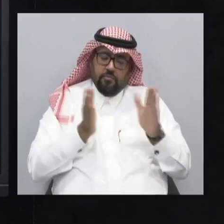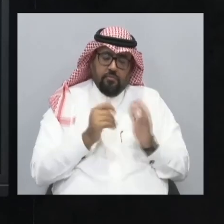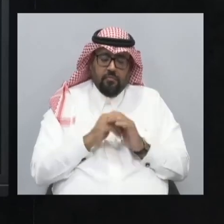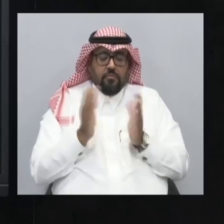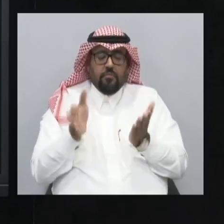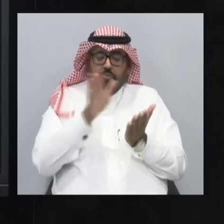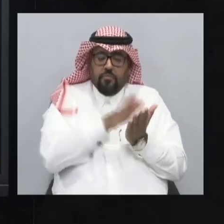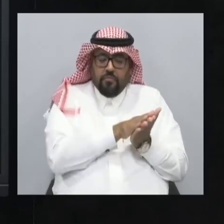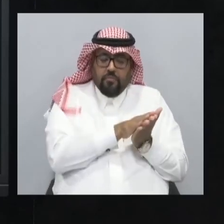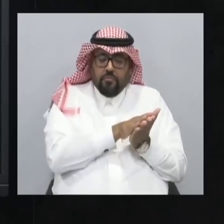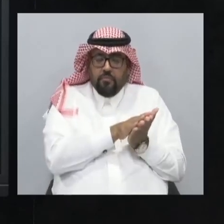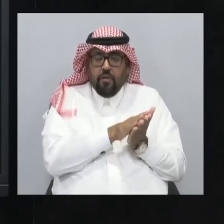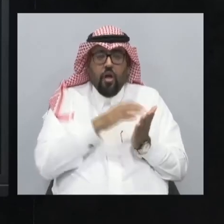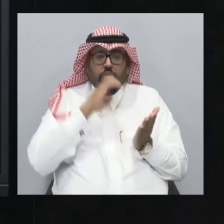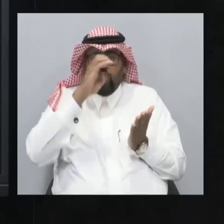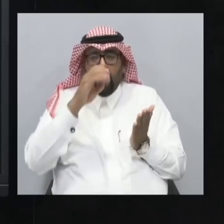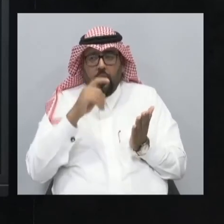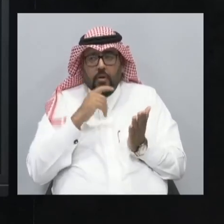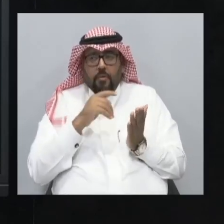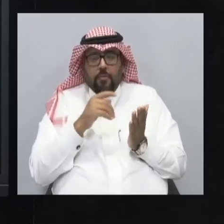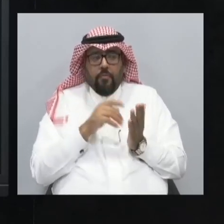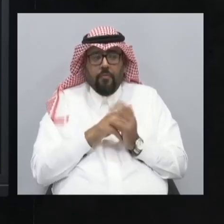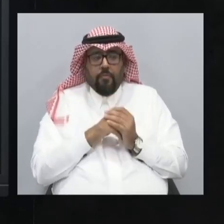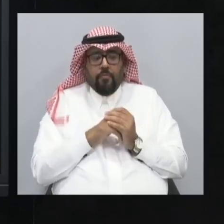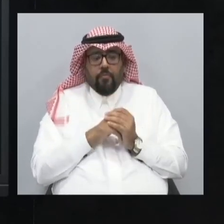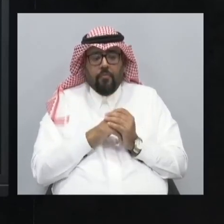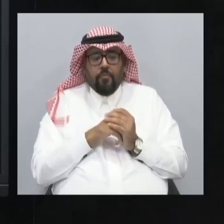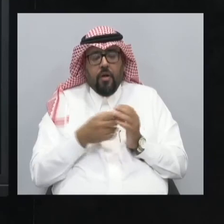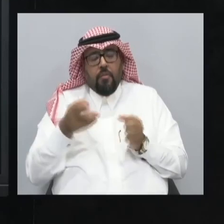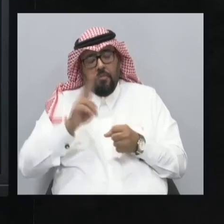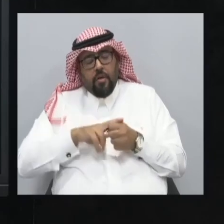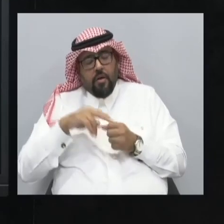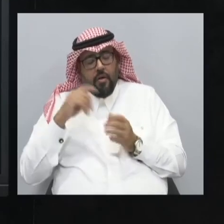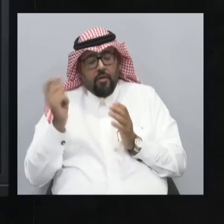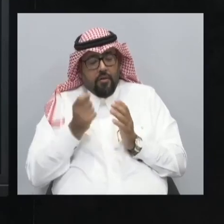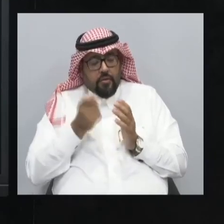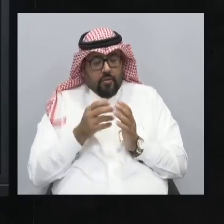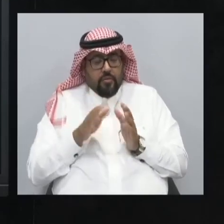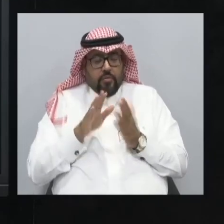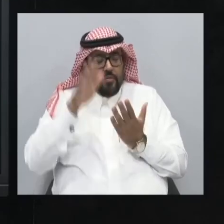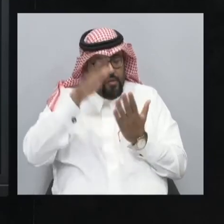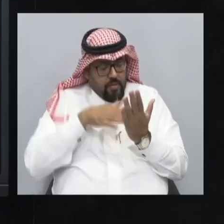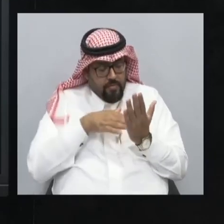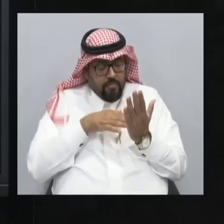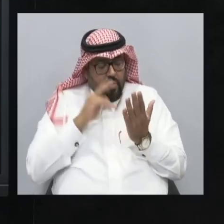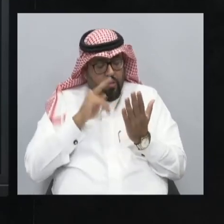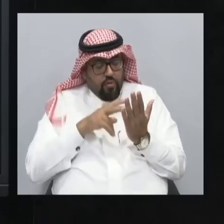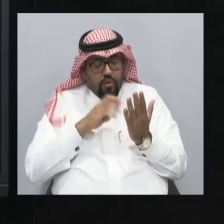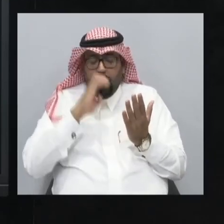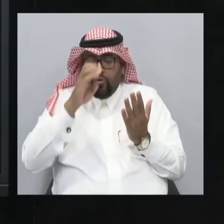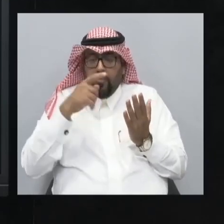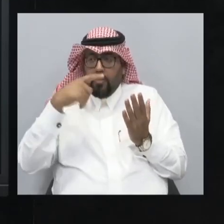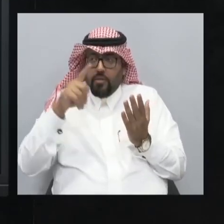تغلق الكتاب بعد أن تجيب، تأتي من ذاكرتك ثم تراجع، تفتح الكتاب ثم تراجع وتنظر هل أنت